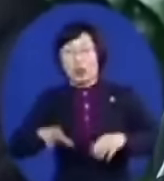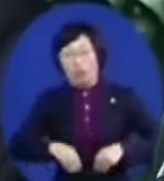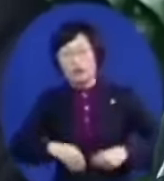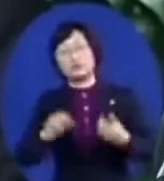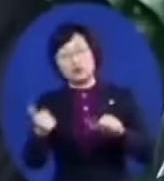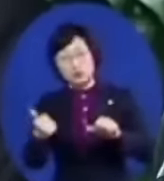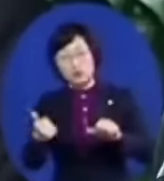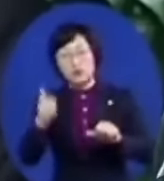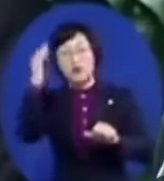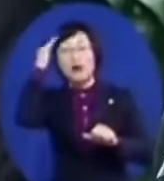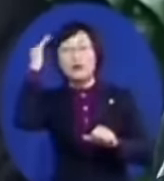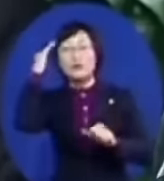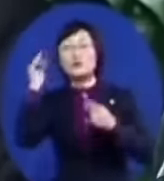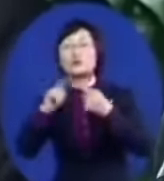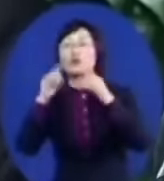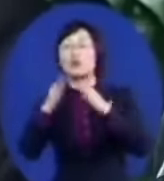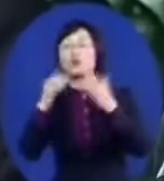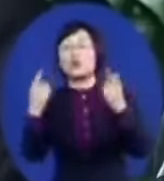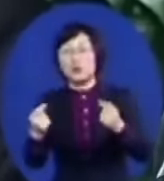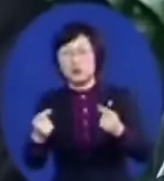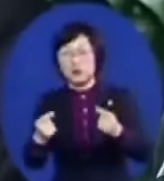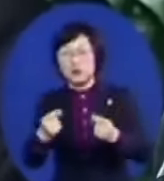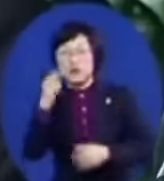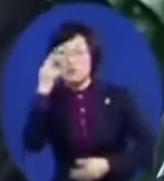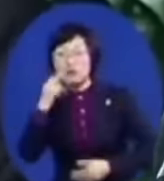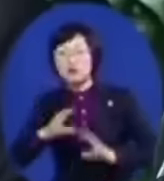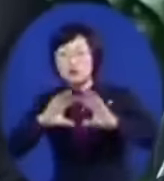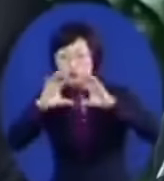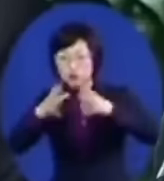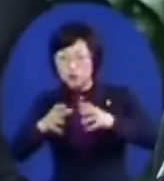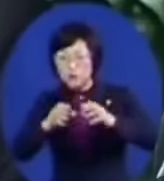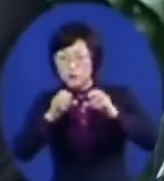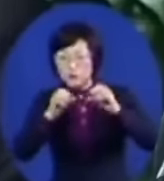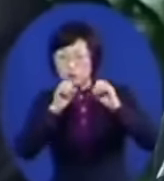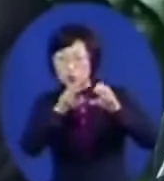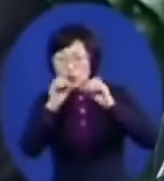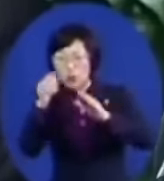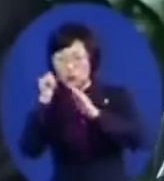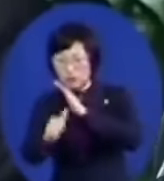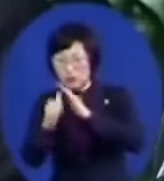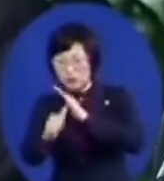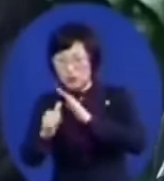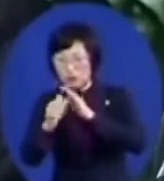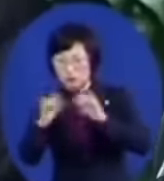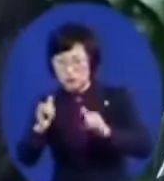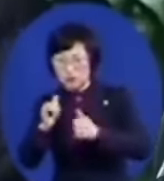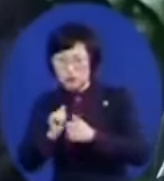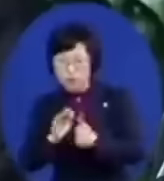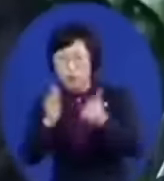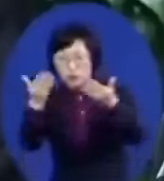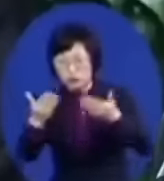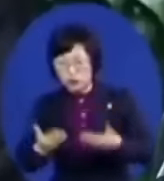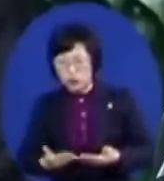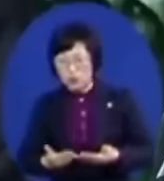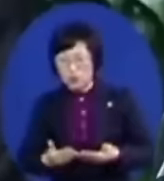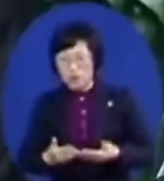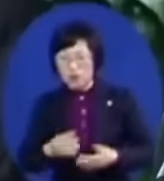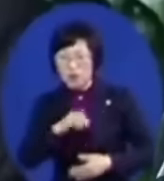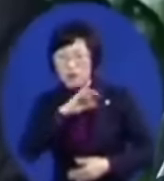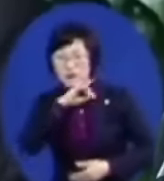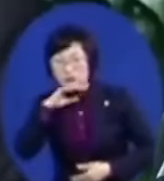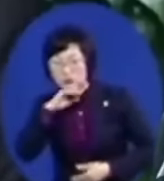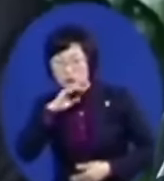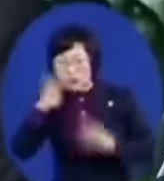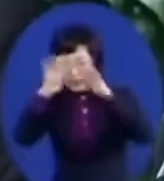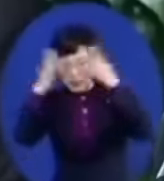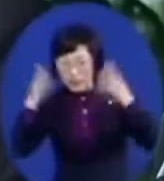한국 교회도 미국 선교사들을 파견해서 그들이 연세대학도 세웠고 세브란스